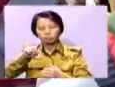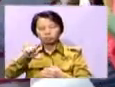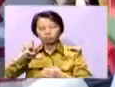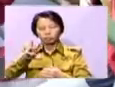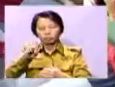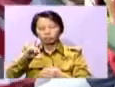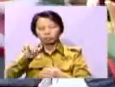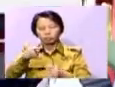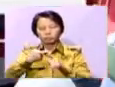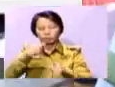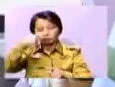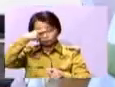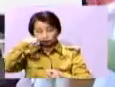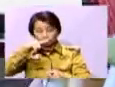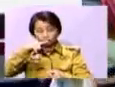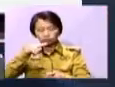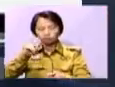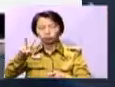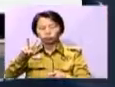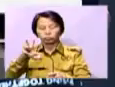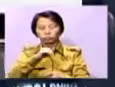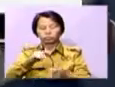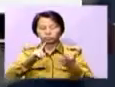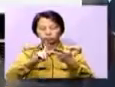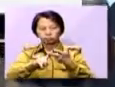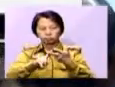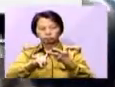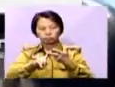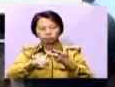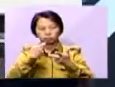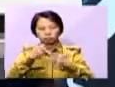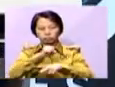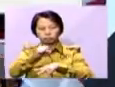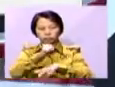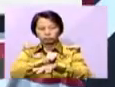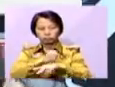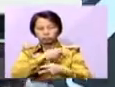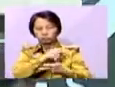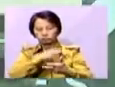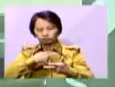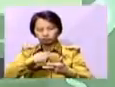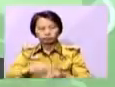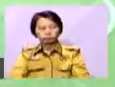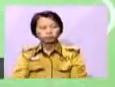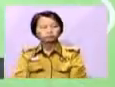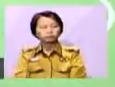Damsri dari Thailand untuk Perak manakala gangsa dikongsi pesilat Singapura dan Indonesia.